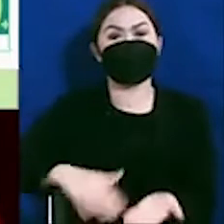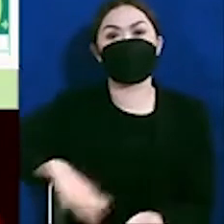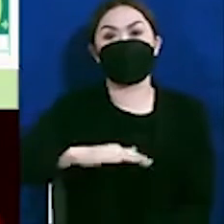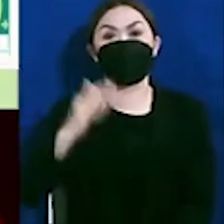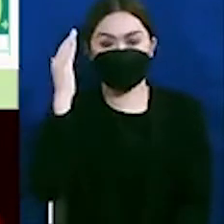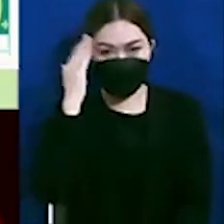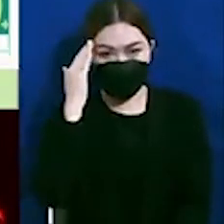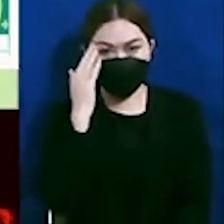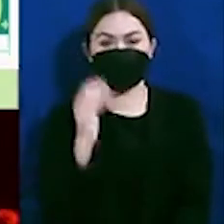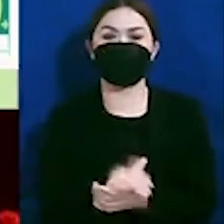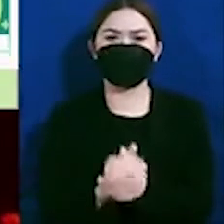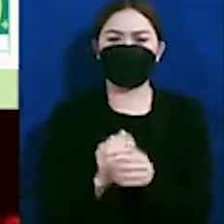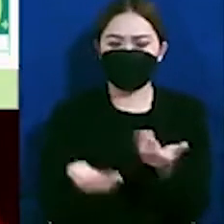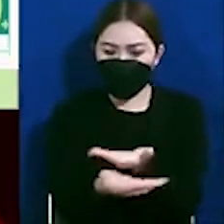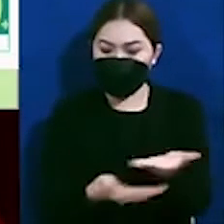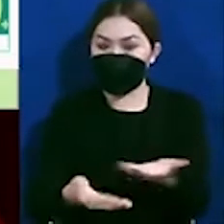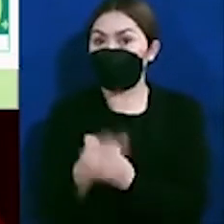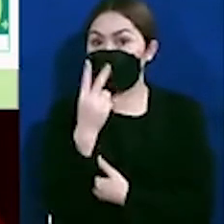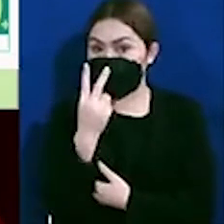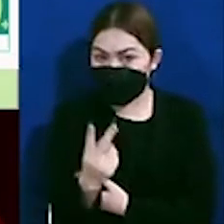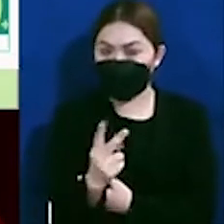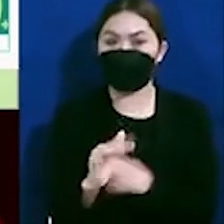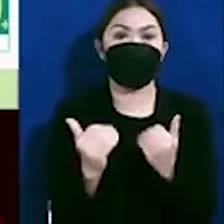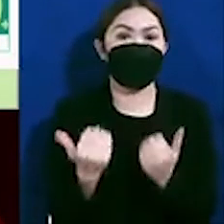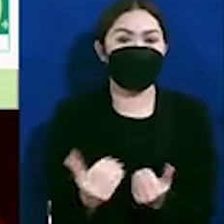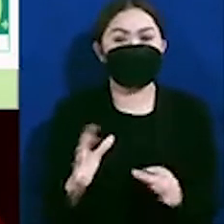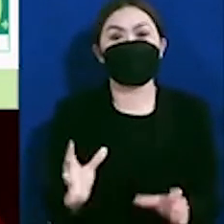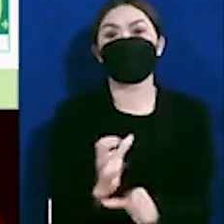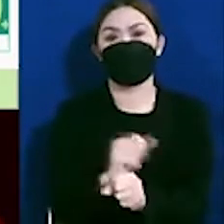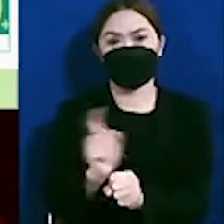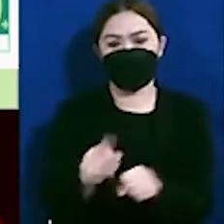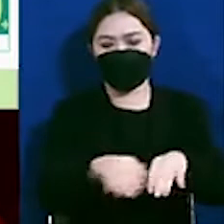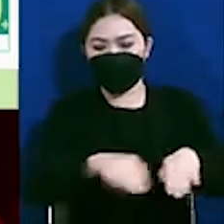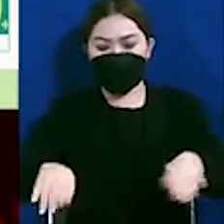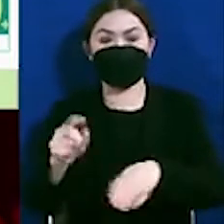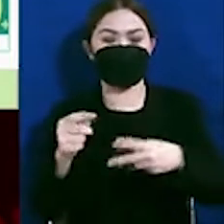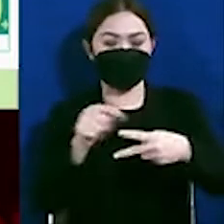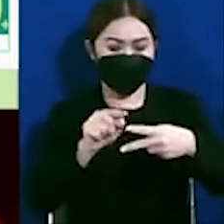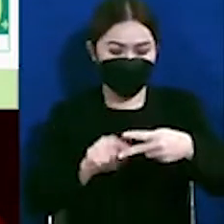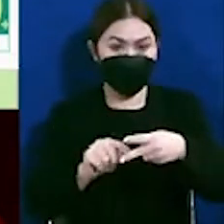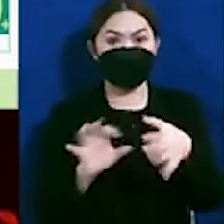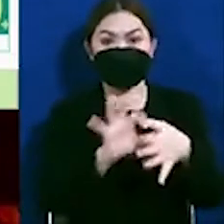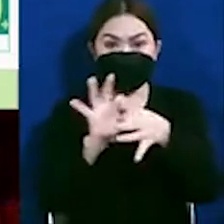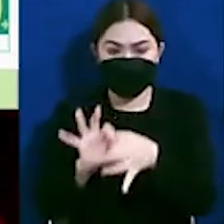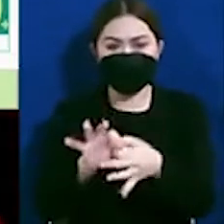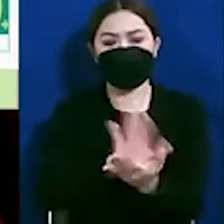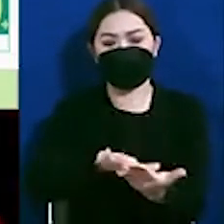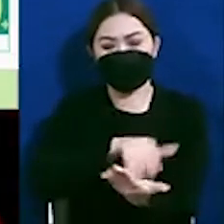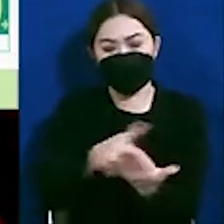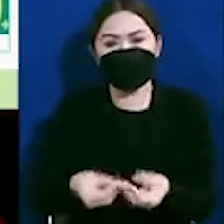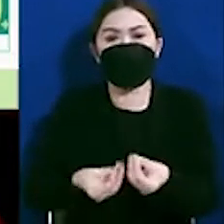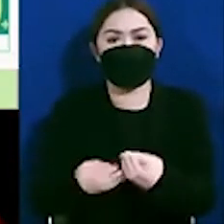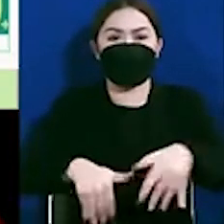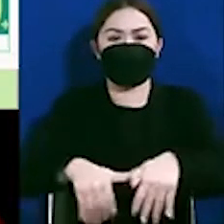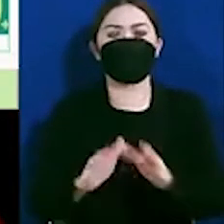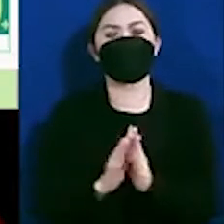ชนลองพิจารณาดูนะครับแล้วก็ยังยืนยันอีกครั้งครับว่ามาตรการที่ 2มาตรการเราเตรียมการเพื่อพี่น้องประชาชนปลอดภัย